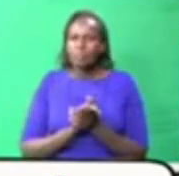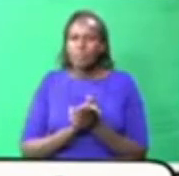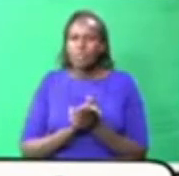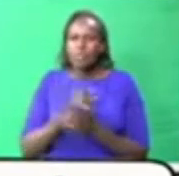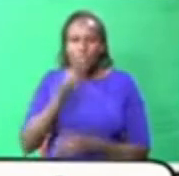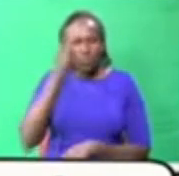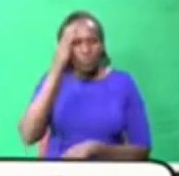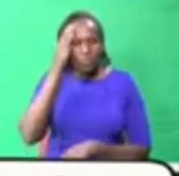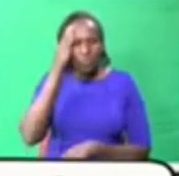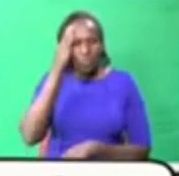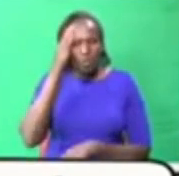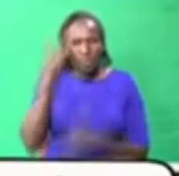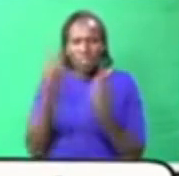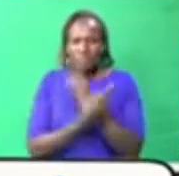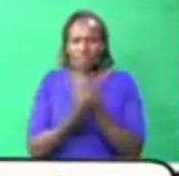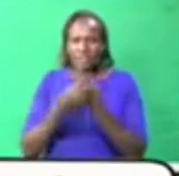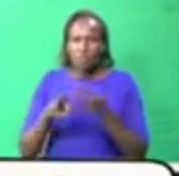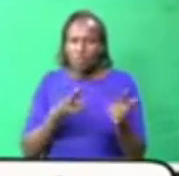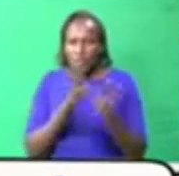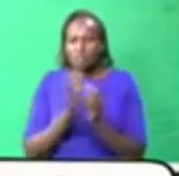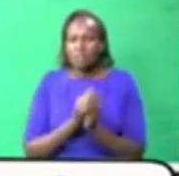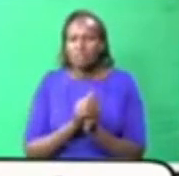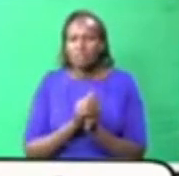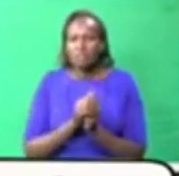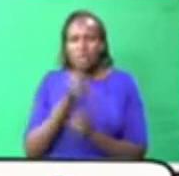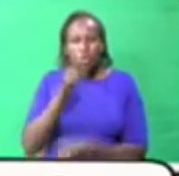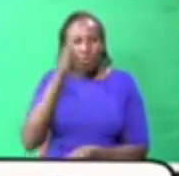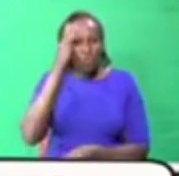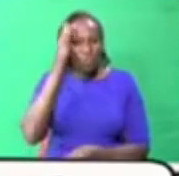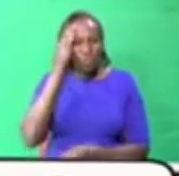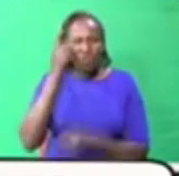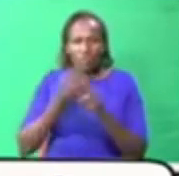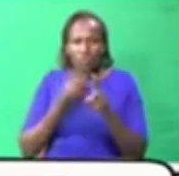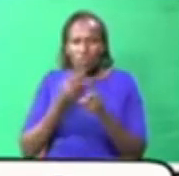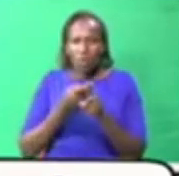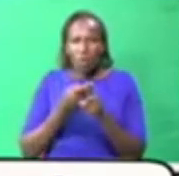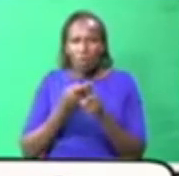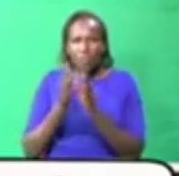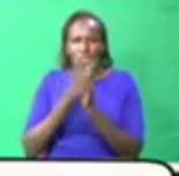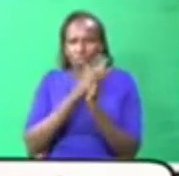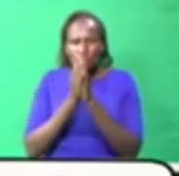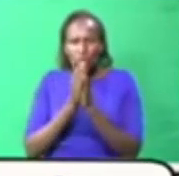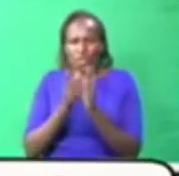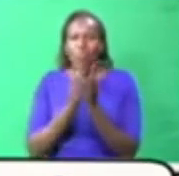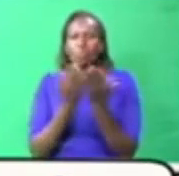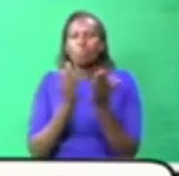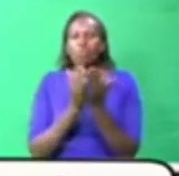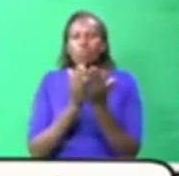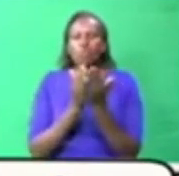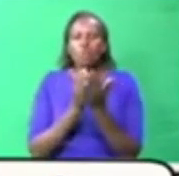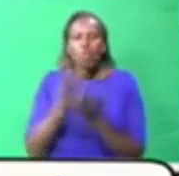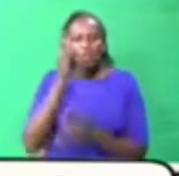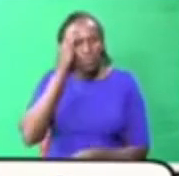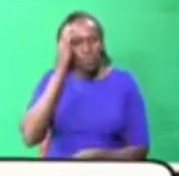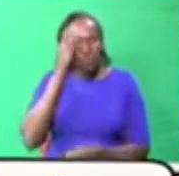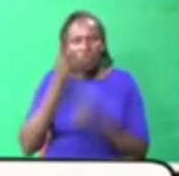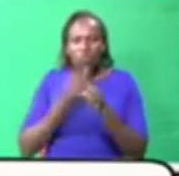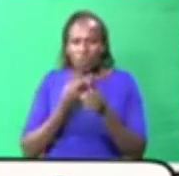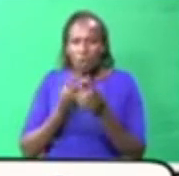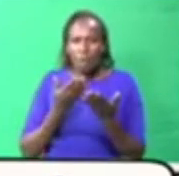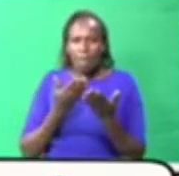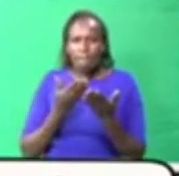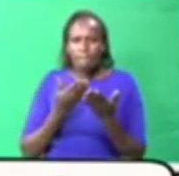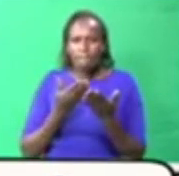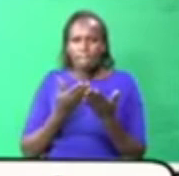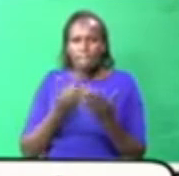mnanijua na njia tofauti. Na mnanijua kutoka kwa vitabu vya historia. Mnanijua kutokana na kumbukumbu